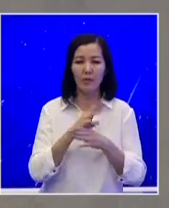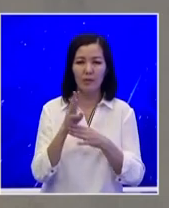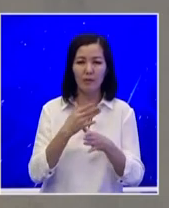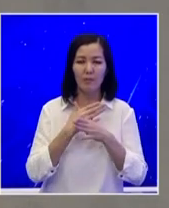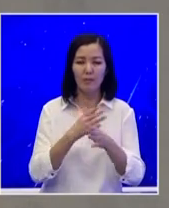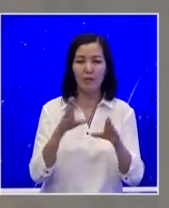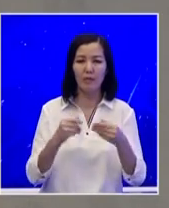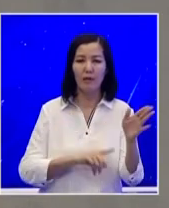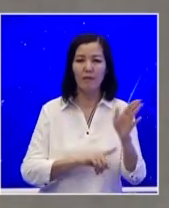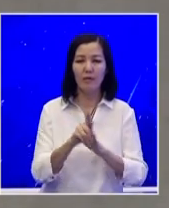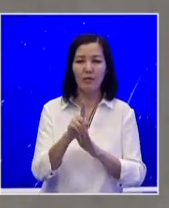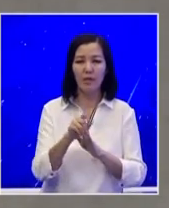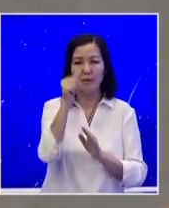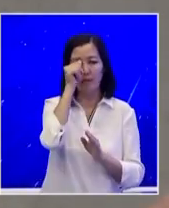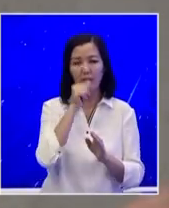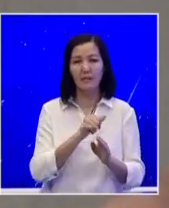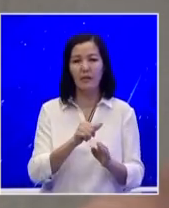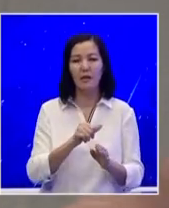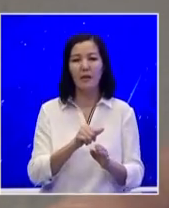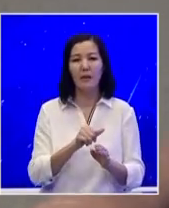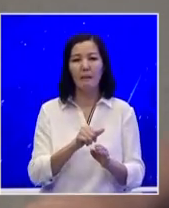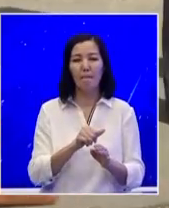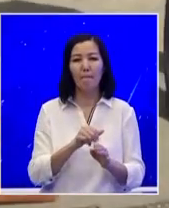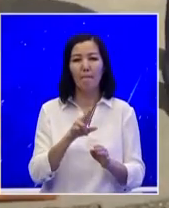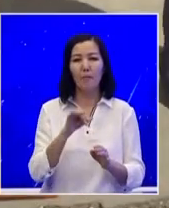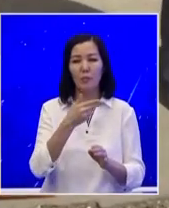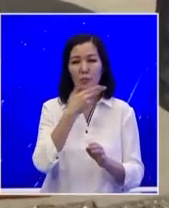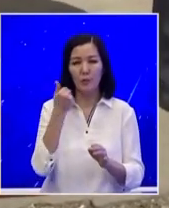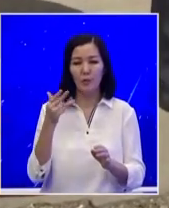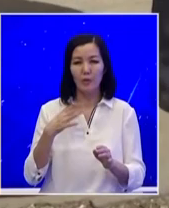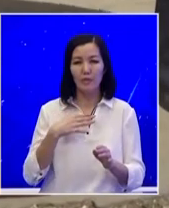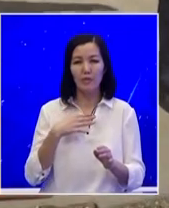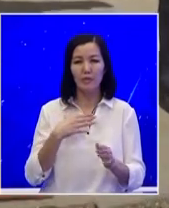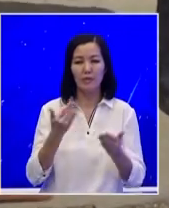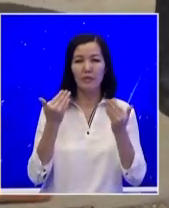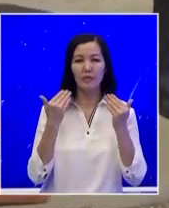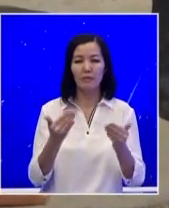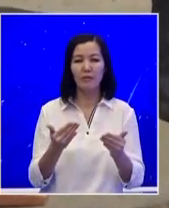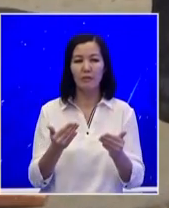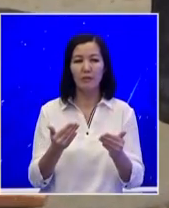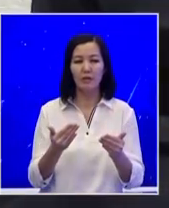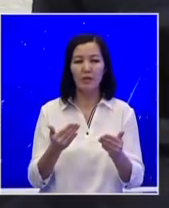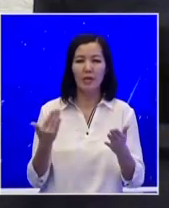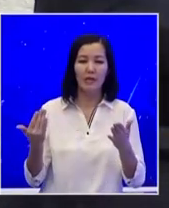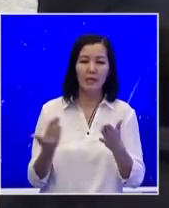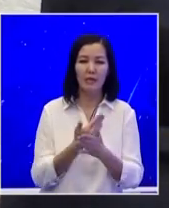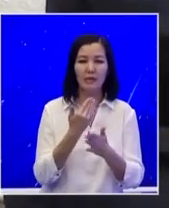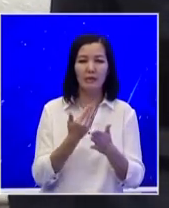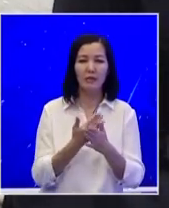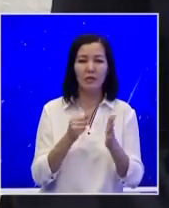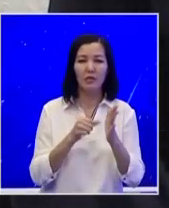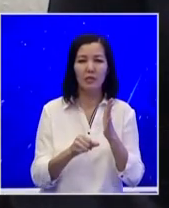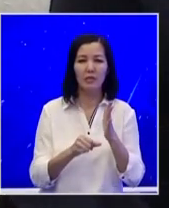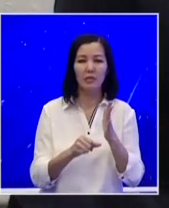питания к началу месяца Рамазан. Некоторые из них соблюдают пост. Всего в ходе благотворительной акции продуктовые корзины доставили по